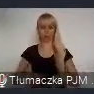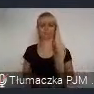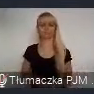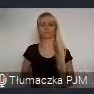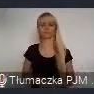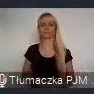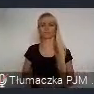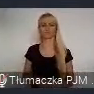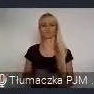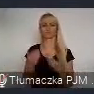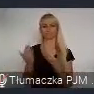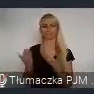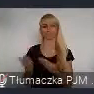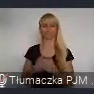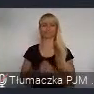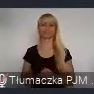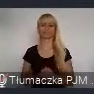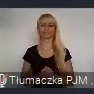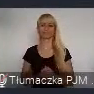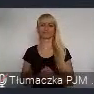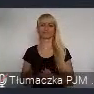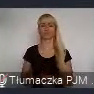Jacku? Dzień dobry Państwu.